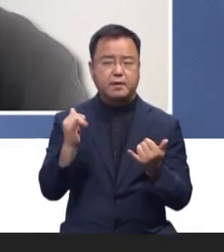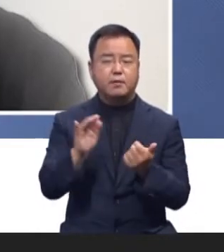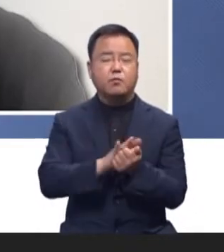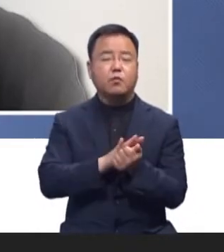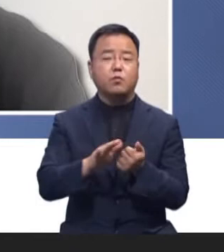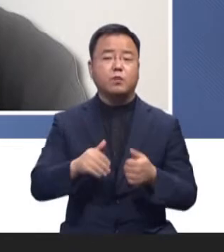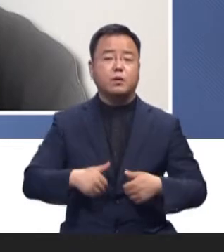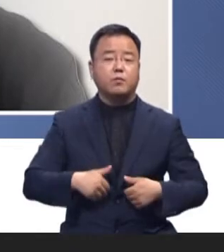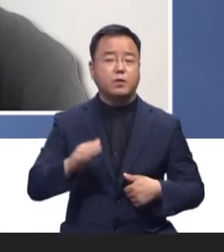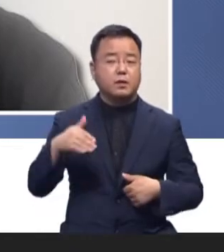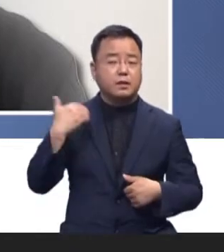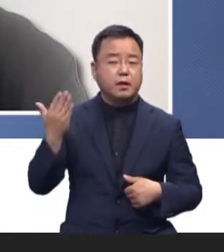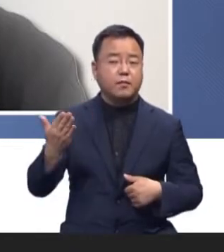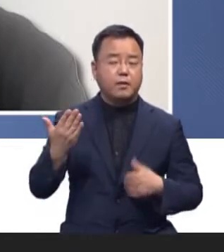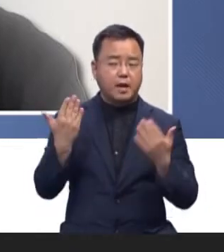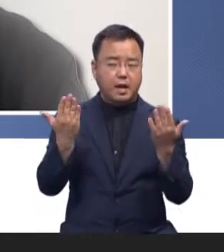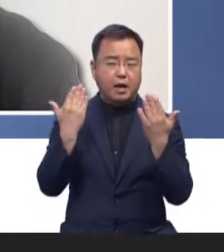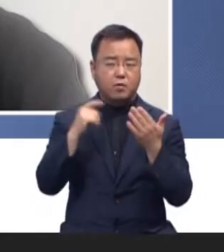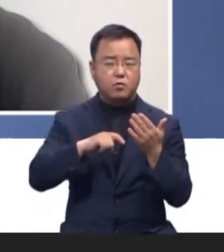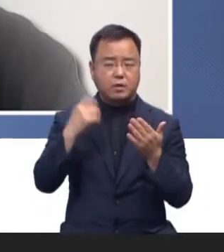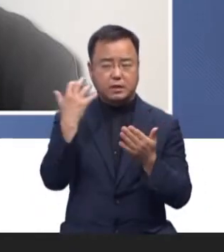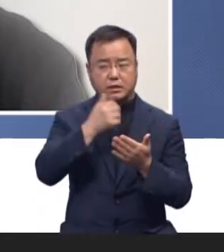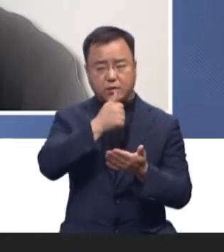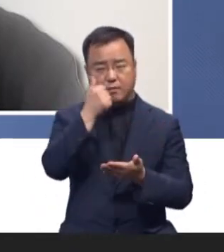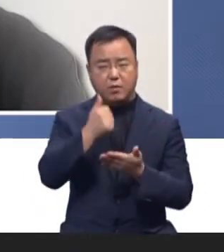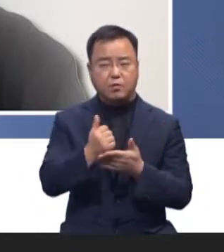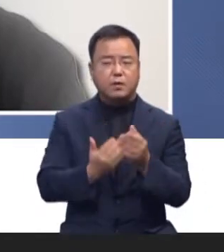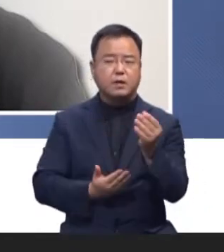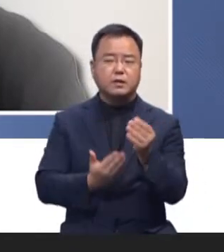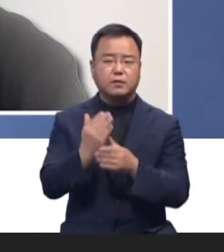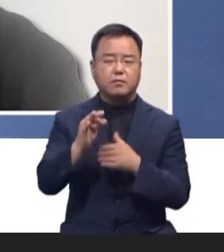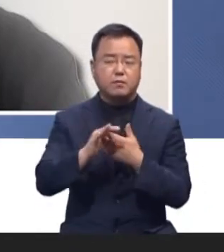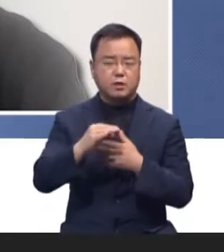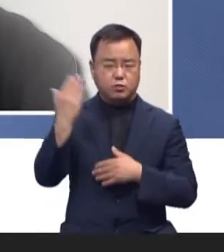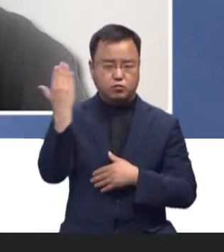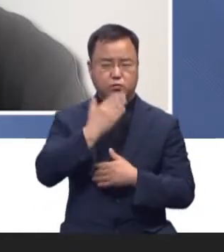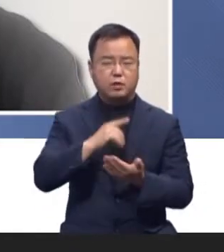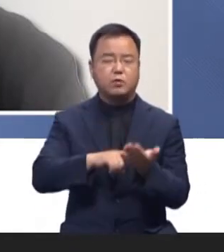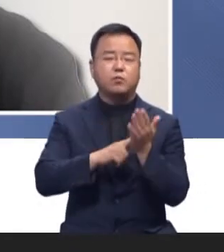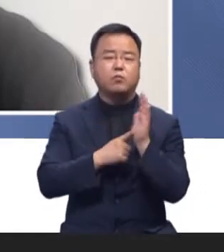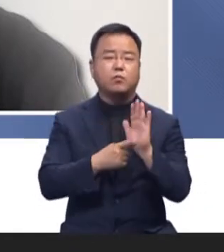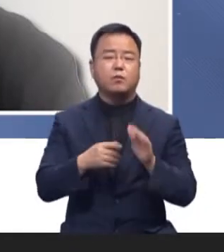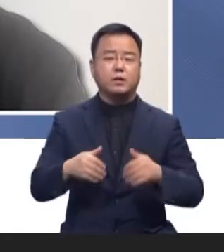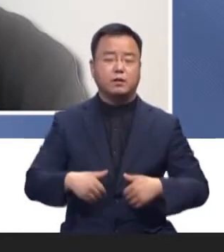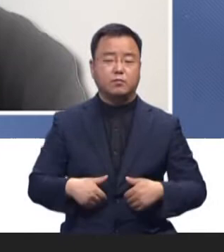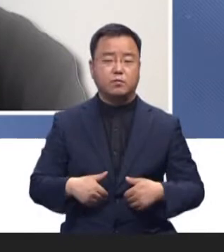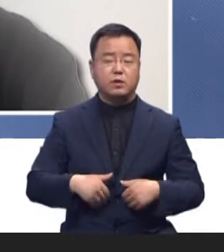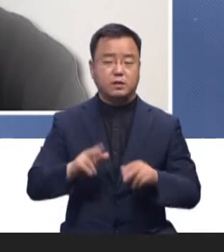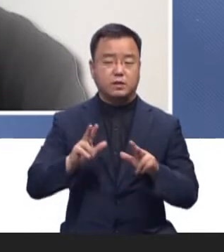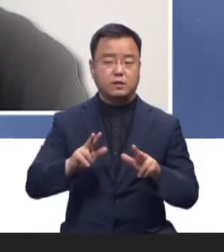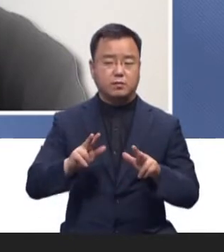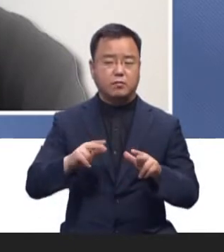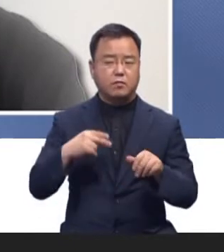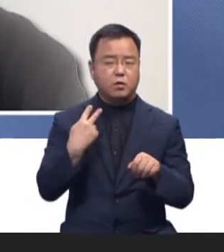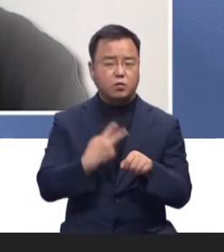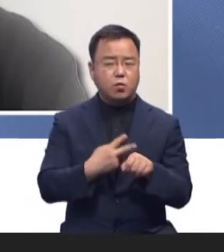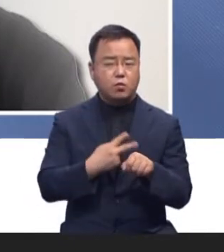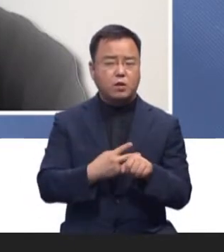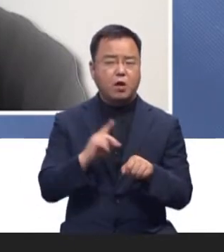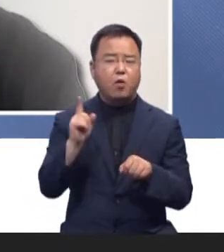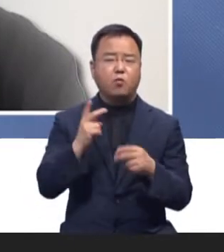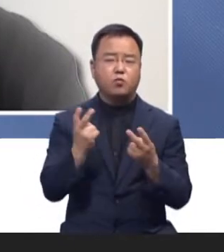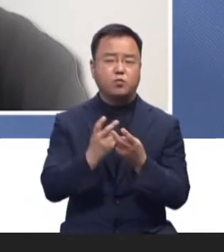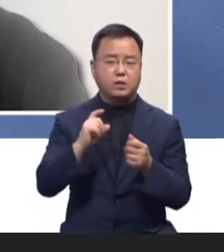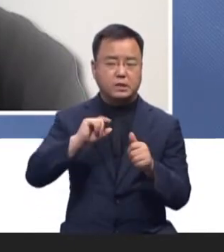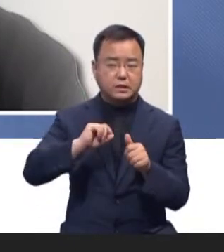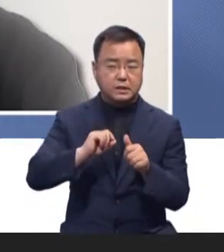그 예. 다음으로는 당장 교내 성범죄가 발생할 경우 처리 과정을 투명하게 공개해야 하고요. 현재는 가해 교사가 어떤 처벌을 받았는지,